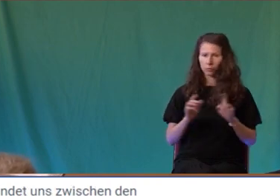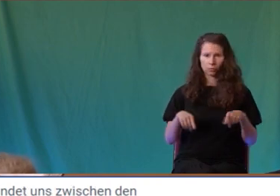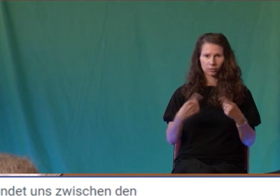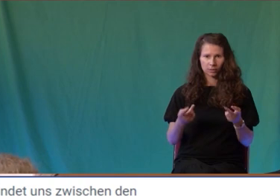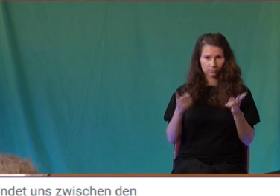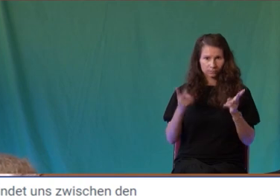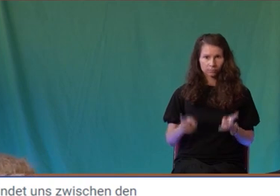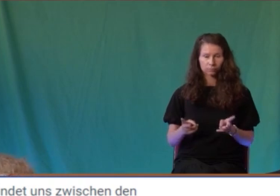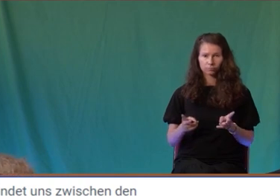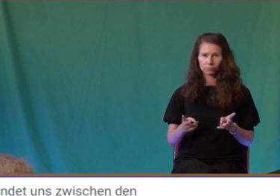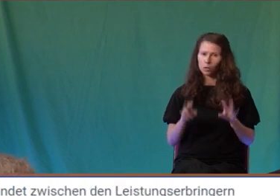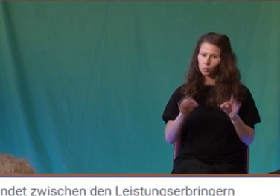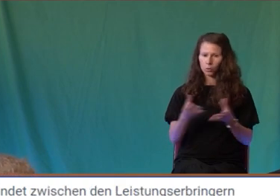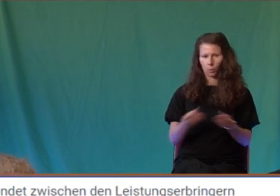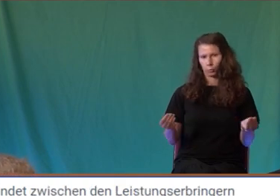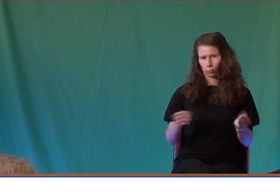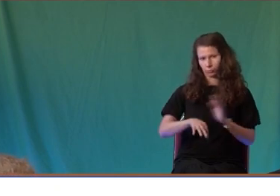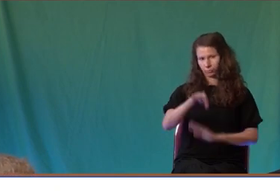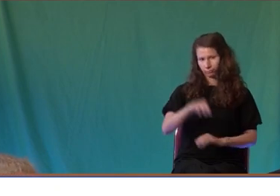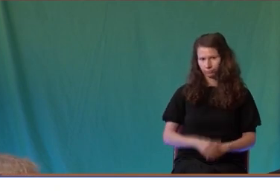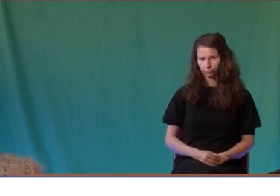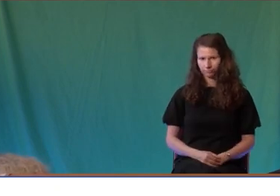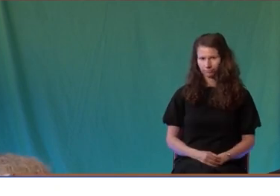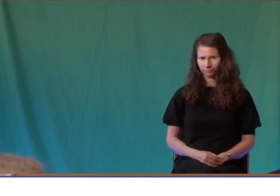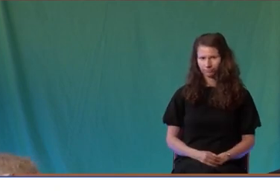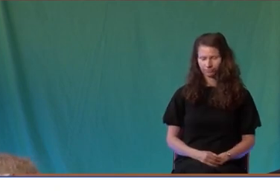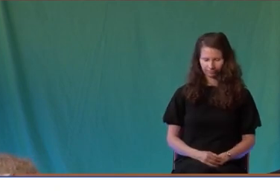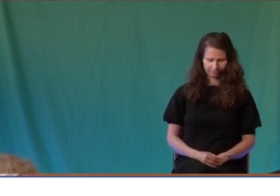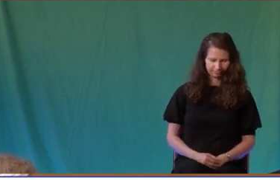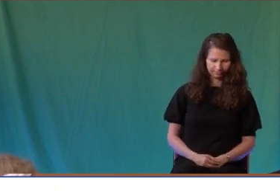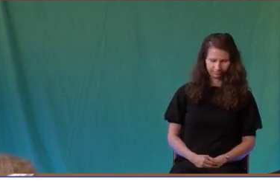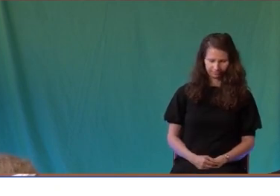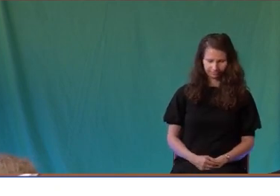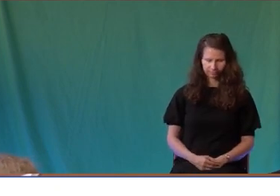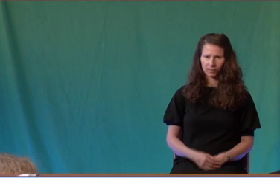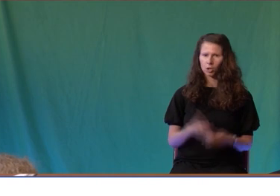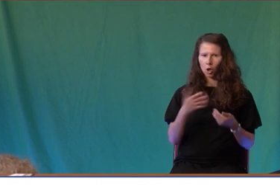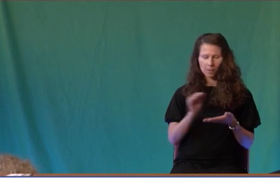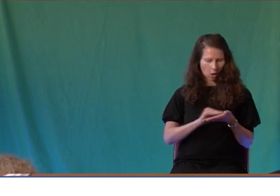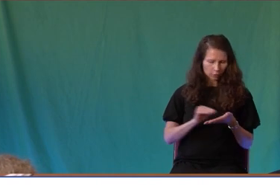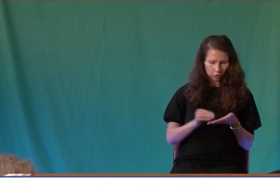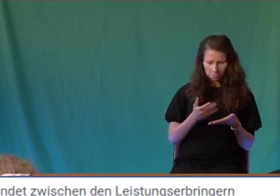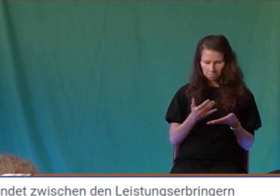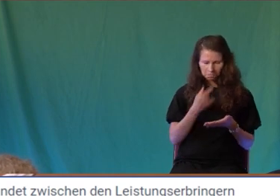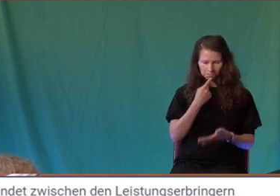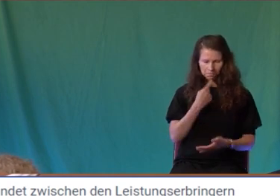guten Lösungen kommt am Ende was haben wir noch